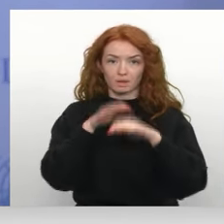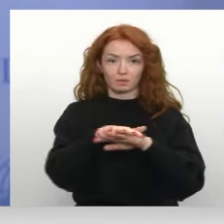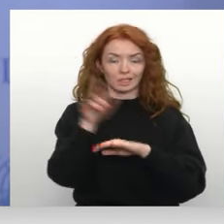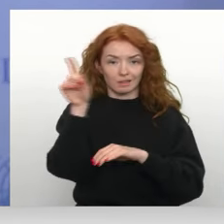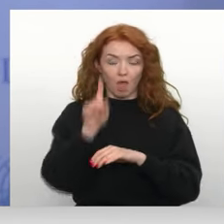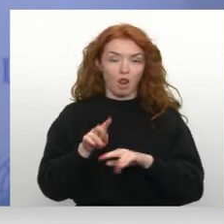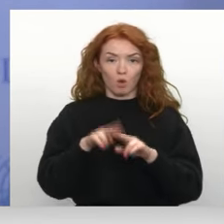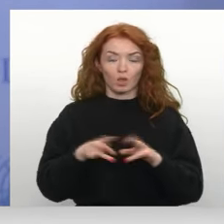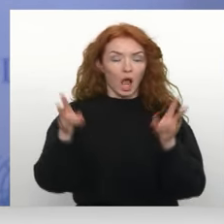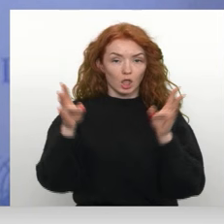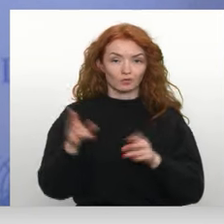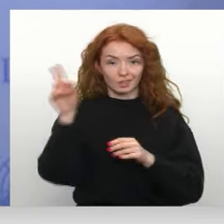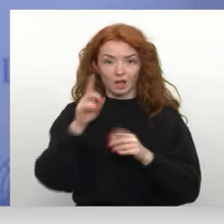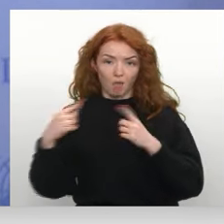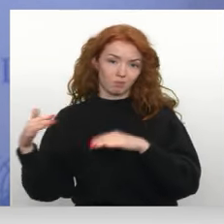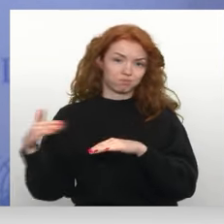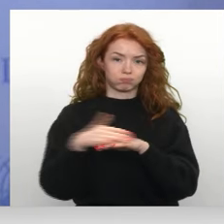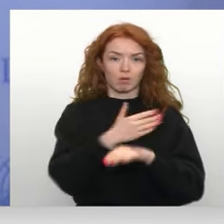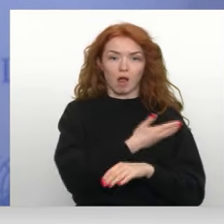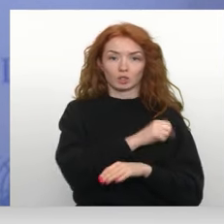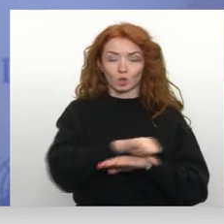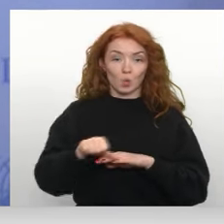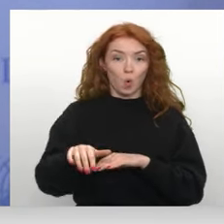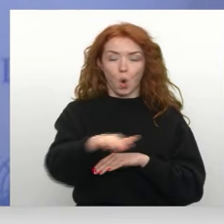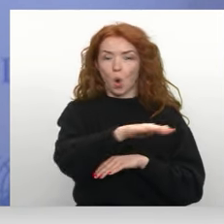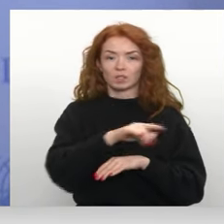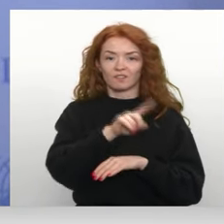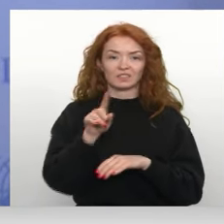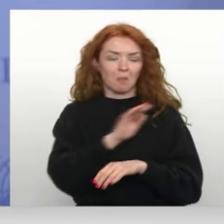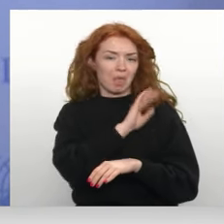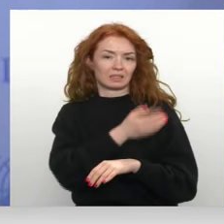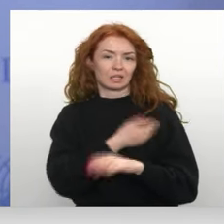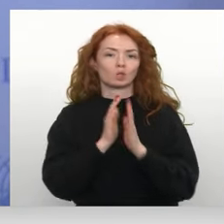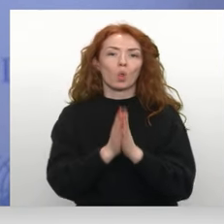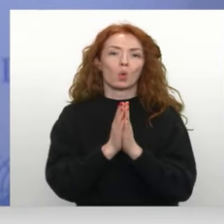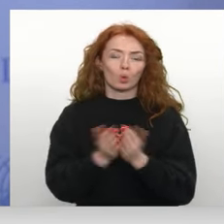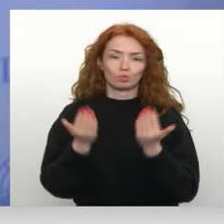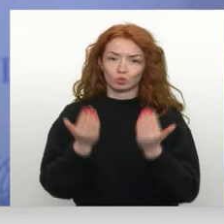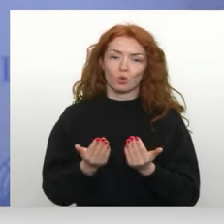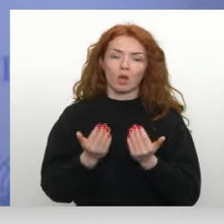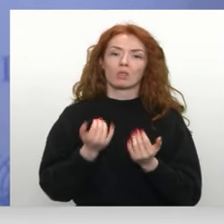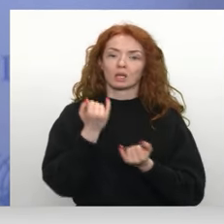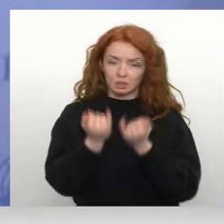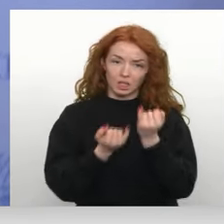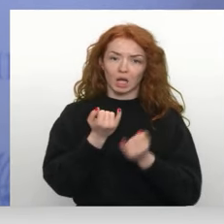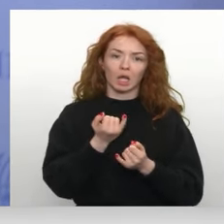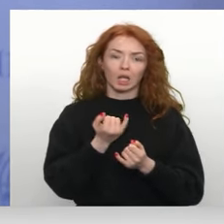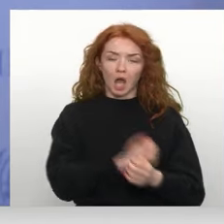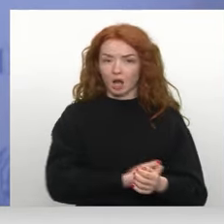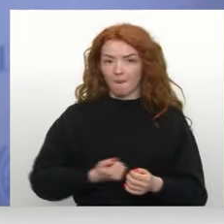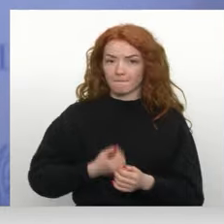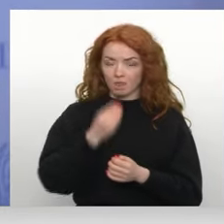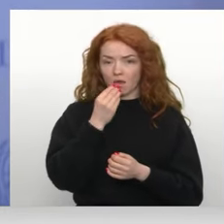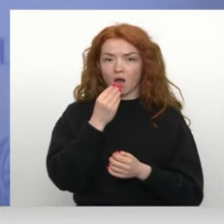katastrofālais izraēlas uzbrukums gazā mans spēcīgākais aicinājums šodien ir godināt ramadāna garu apklusinot